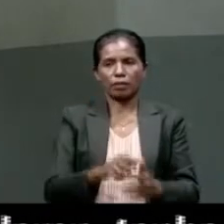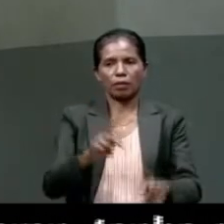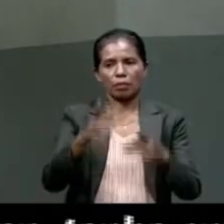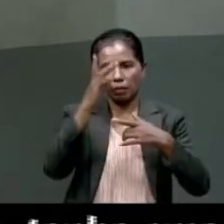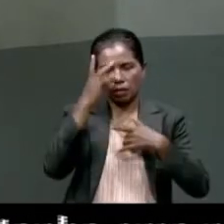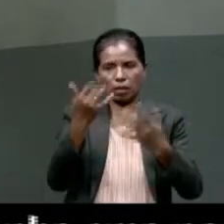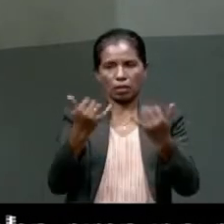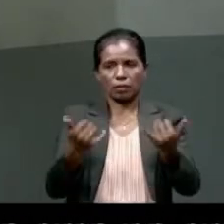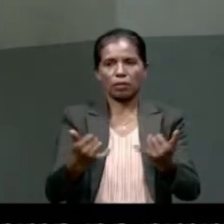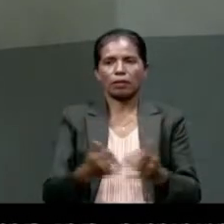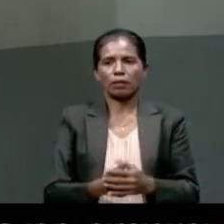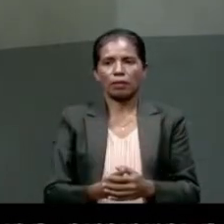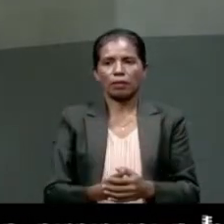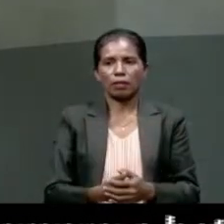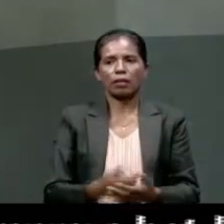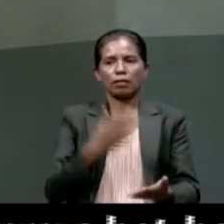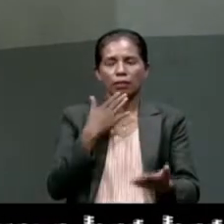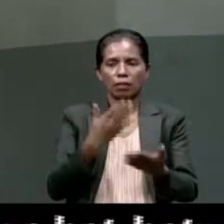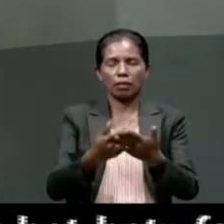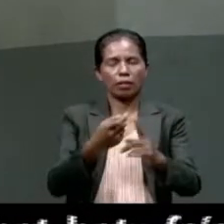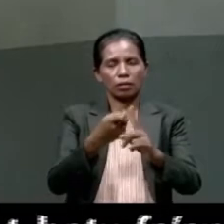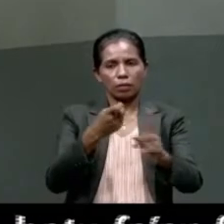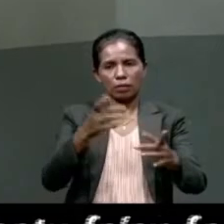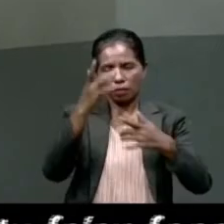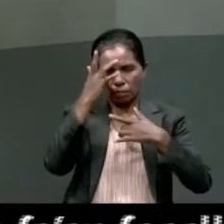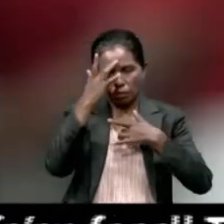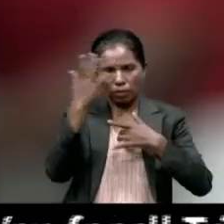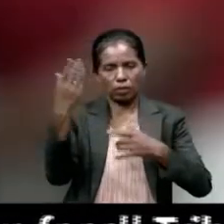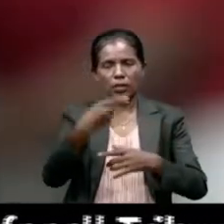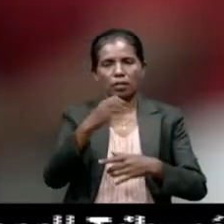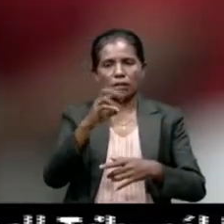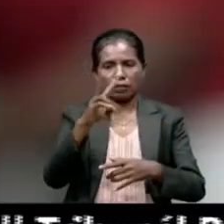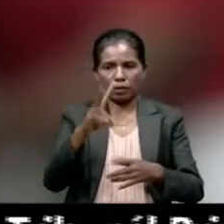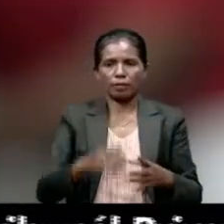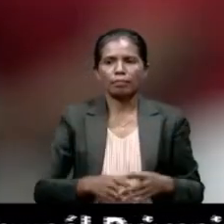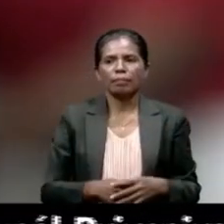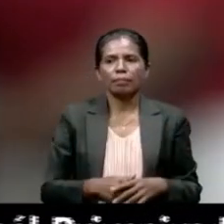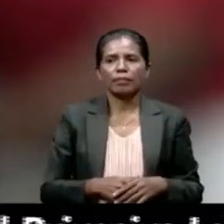ne agora de dau recuperona si virus ida ne.